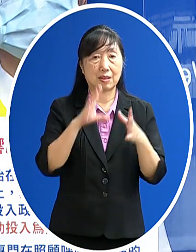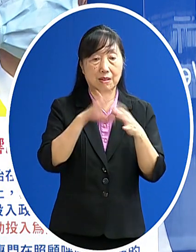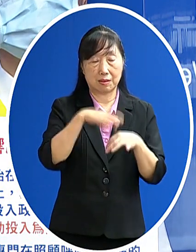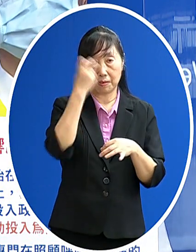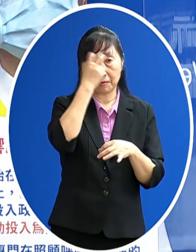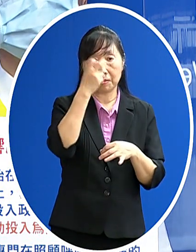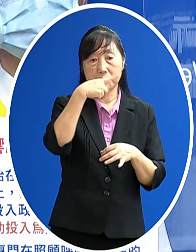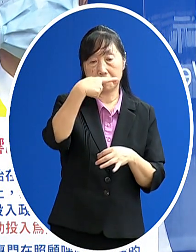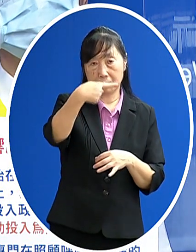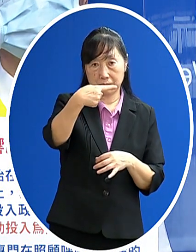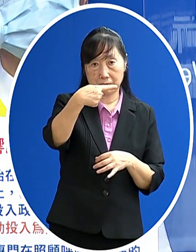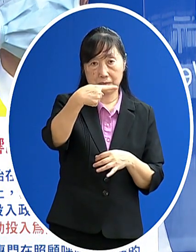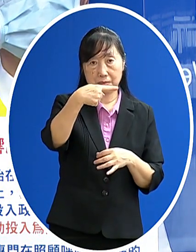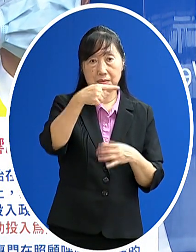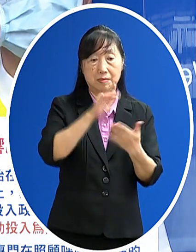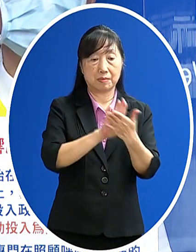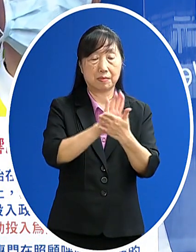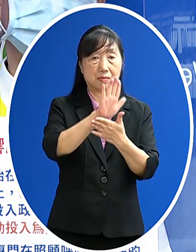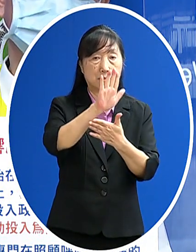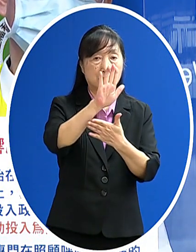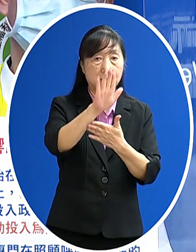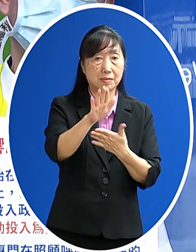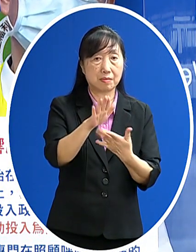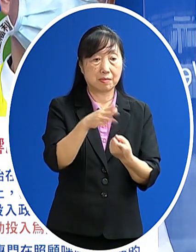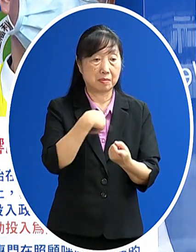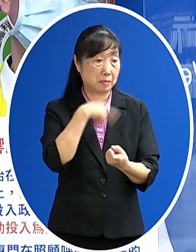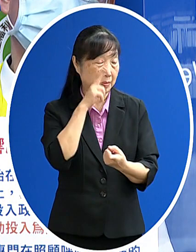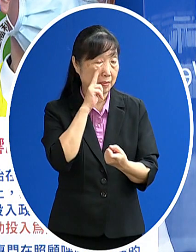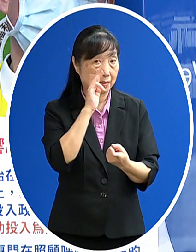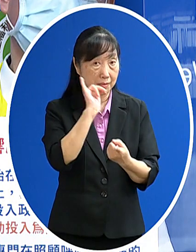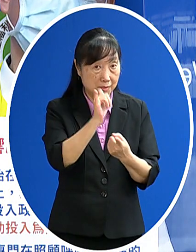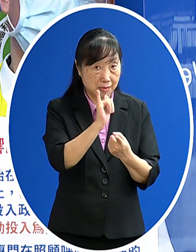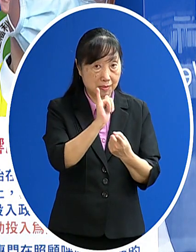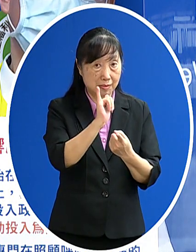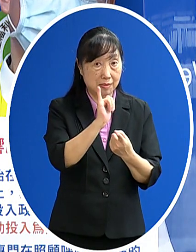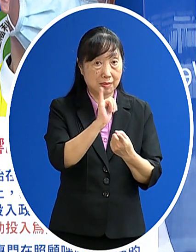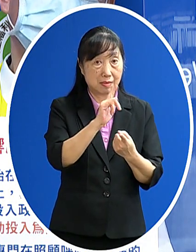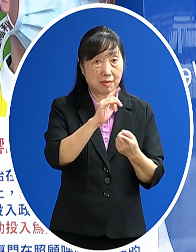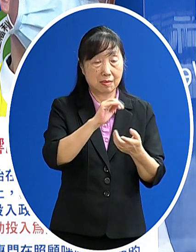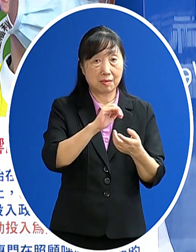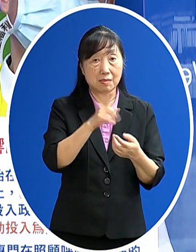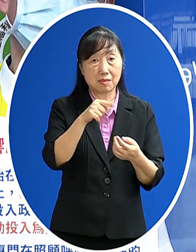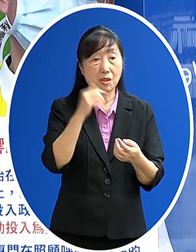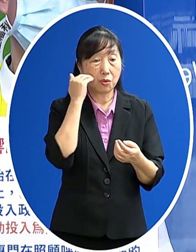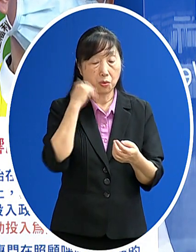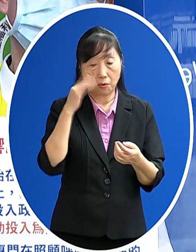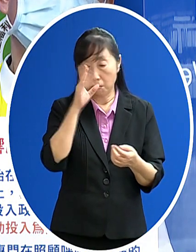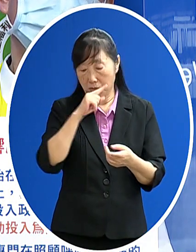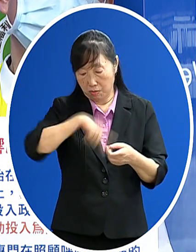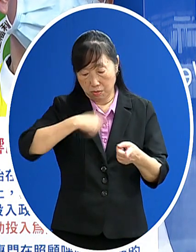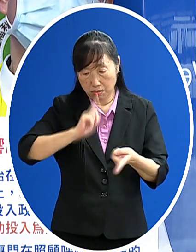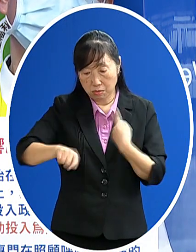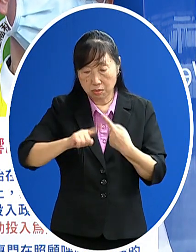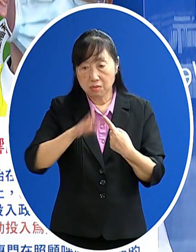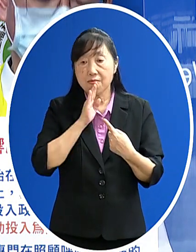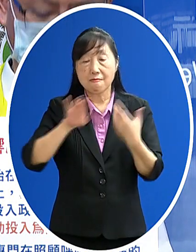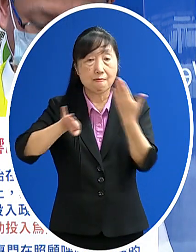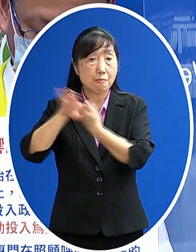查阴性之后出现症状，不要以为那就一定是其他的原因，很有可能是因